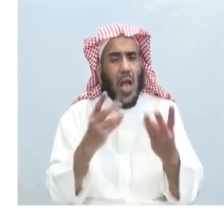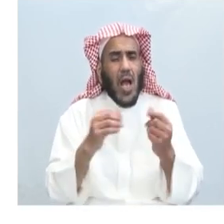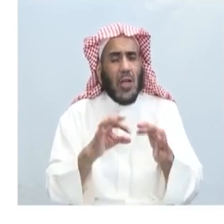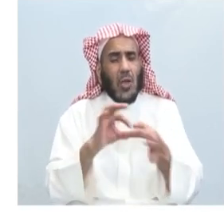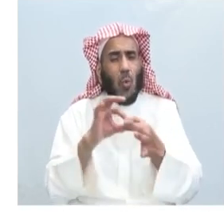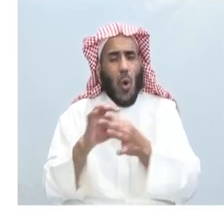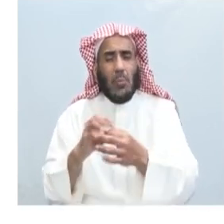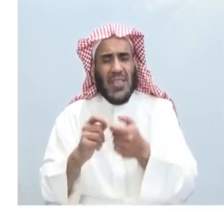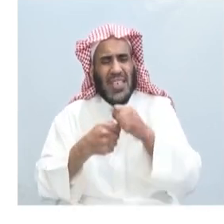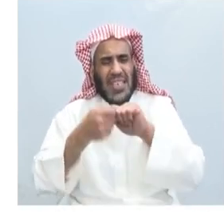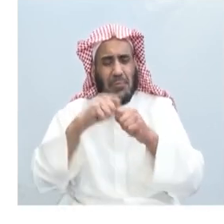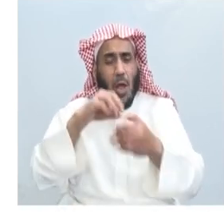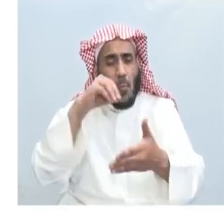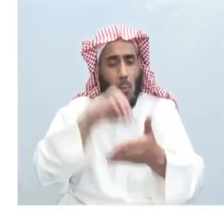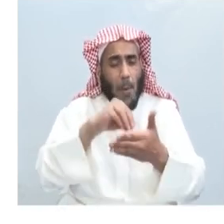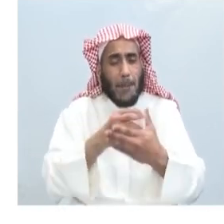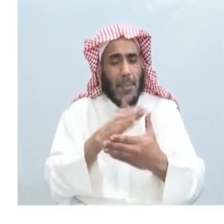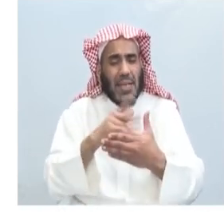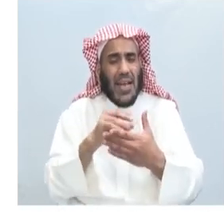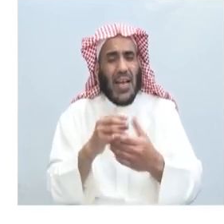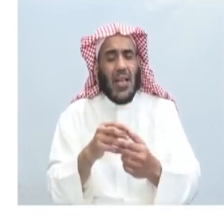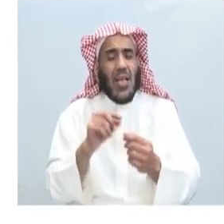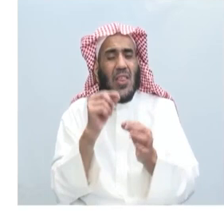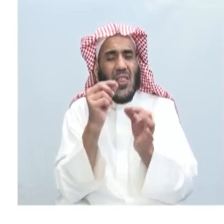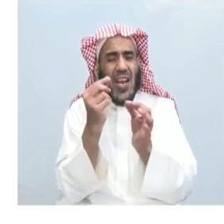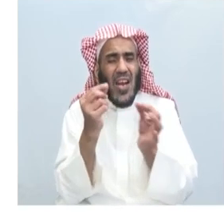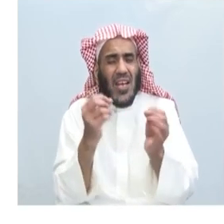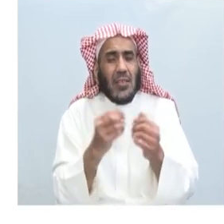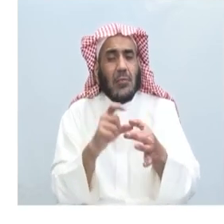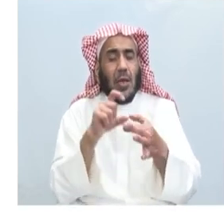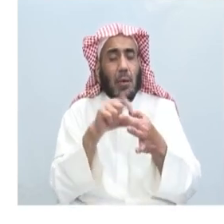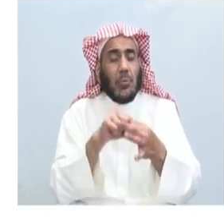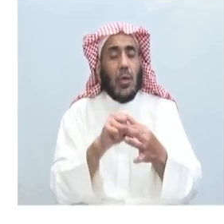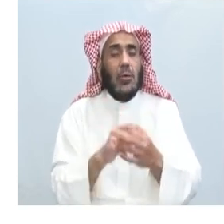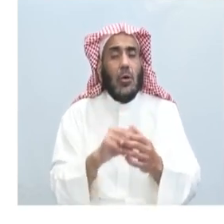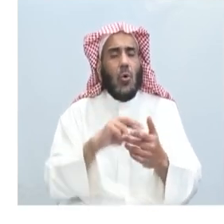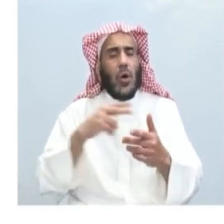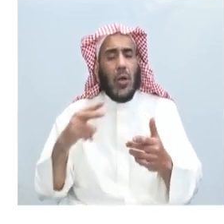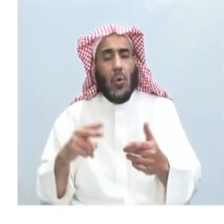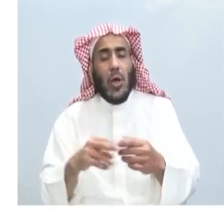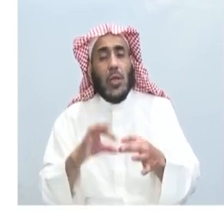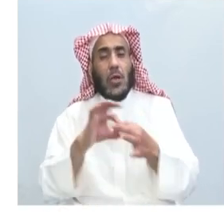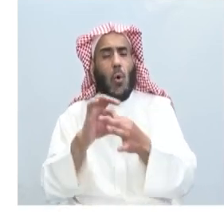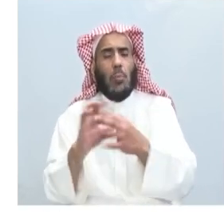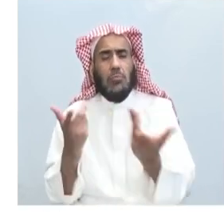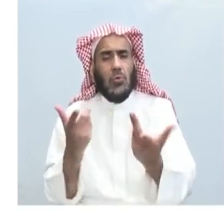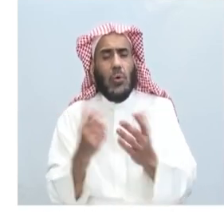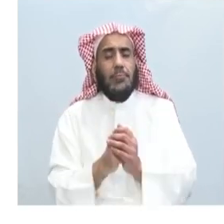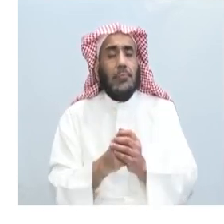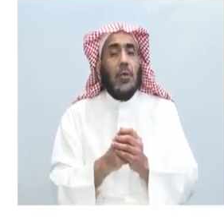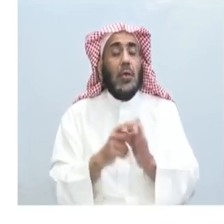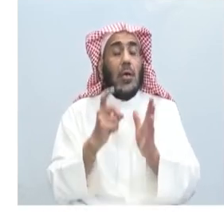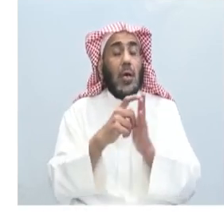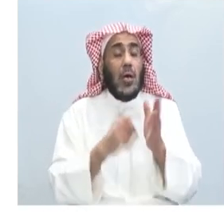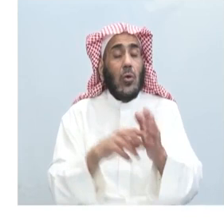الروابط الكيميائيه الموجوده بين هذه الذرات والتي تربطها وكذلك نوع هذه الروابط قانون